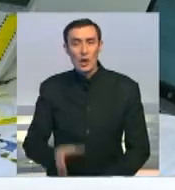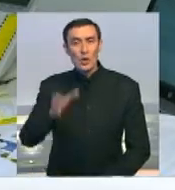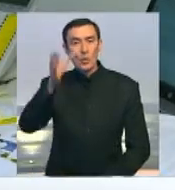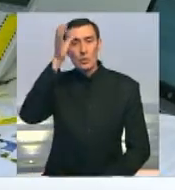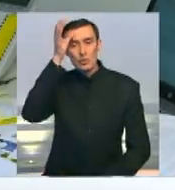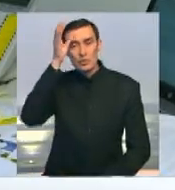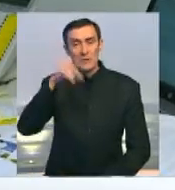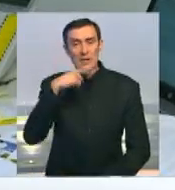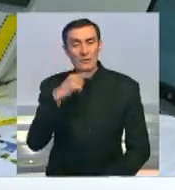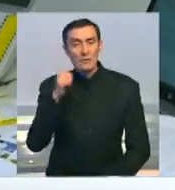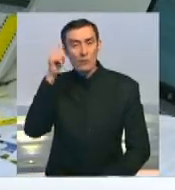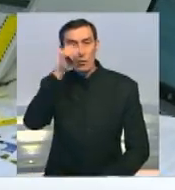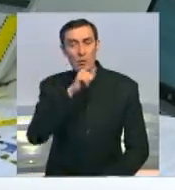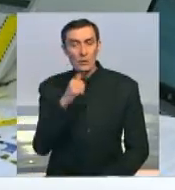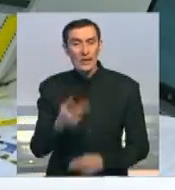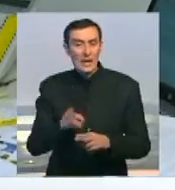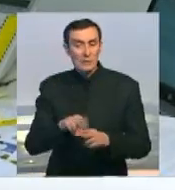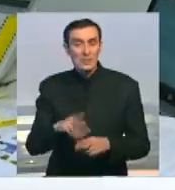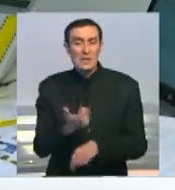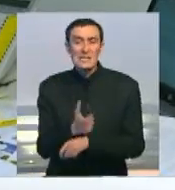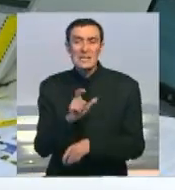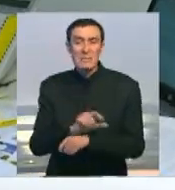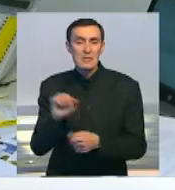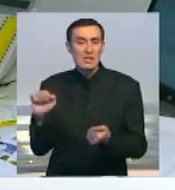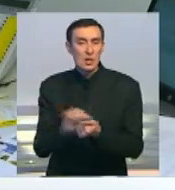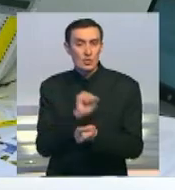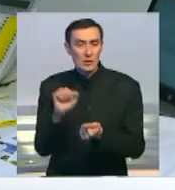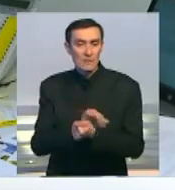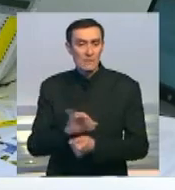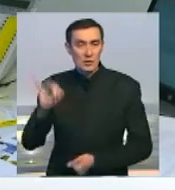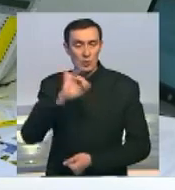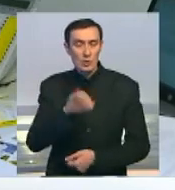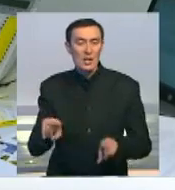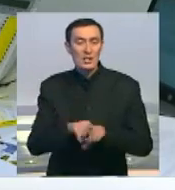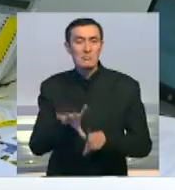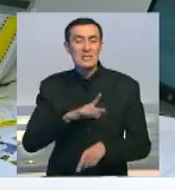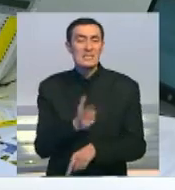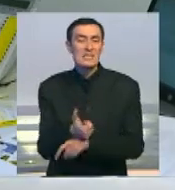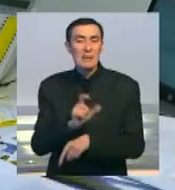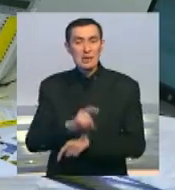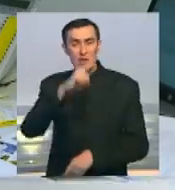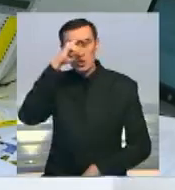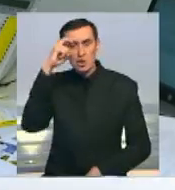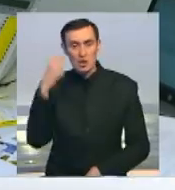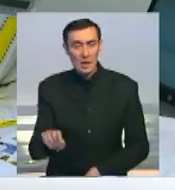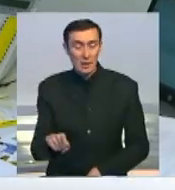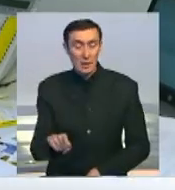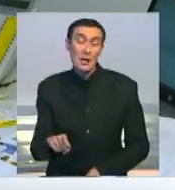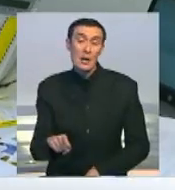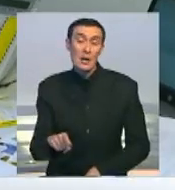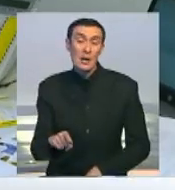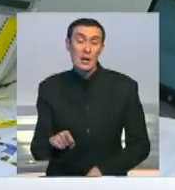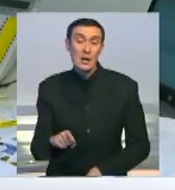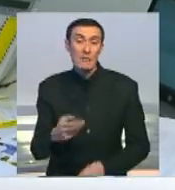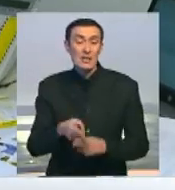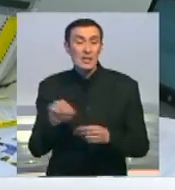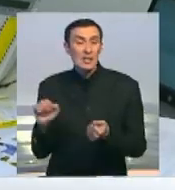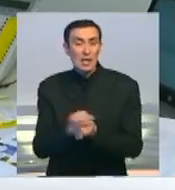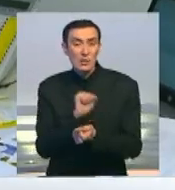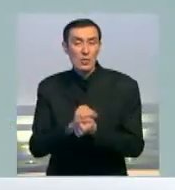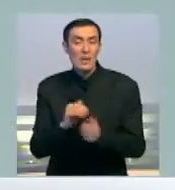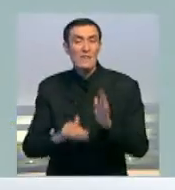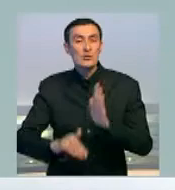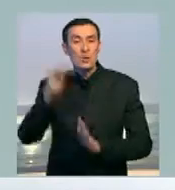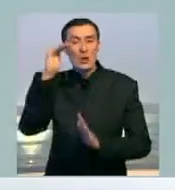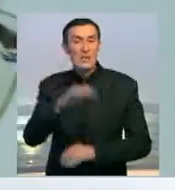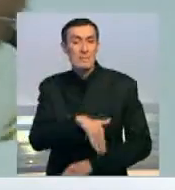Ученые говорят о годе уходящем как о самом засушливом в истории. Он в то же время был одним из самых жарких, я хочу добавить. Засуха и